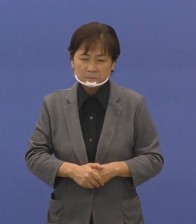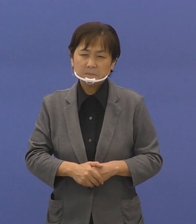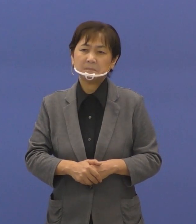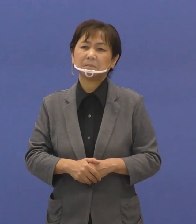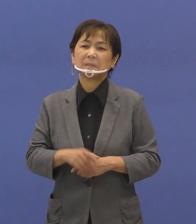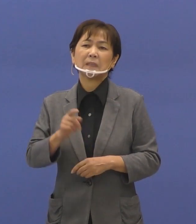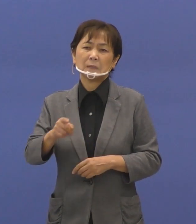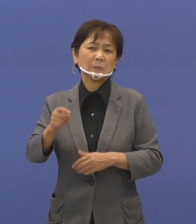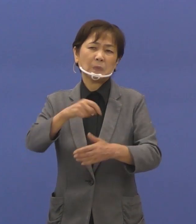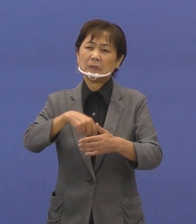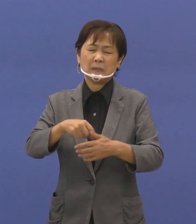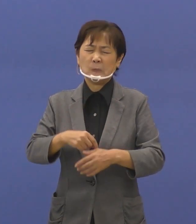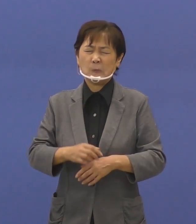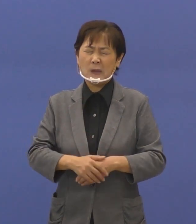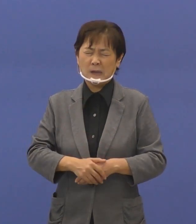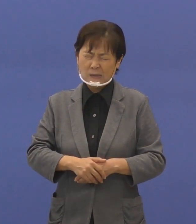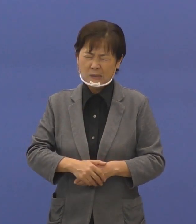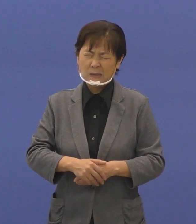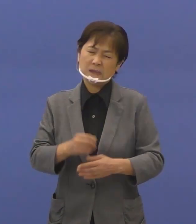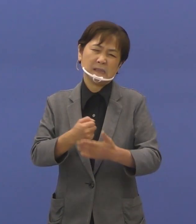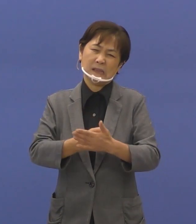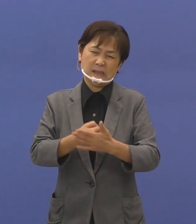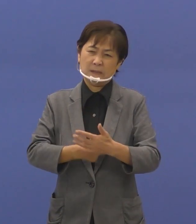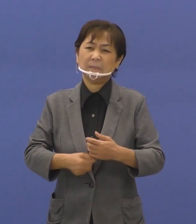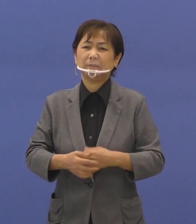して、改めて、